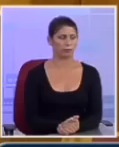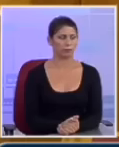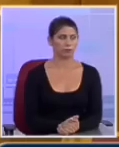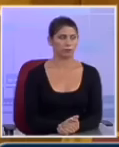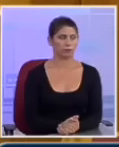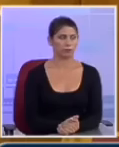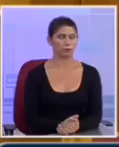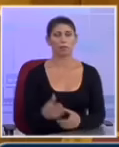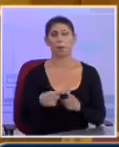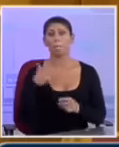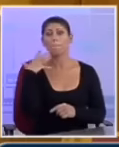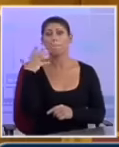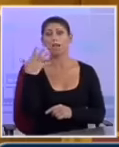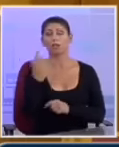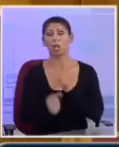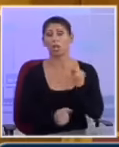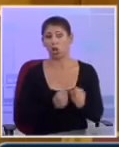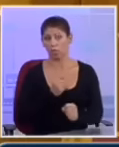Επί 5 χρόνια